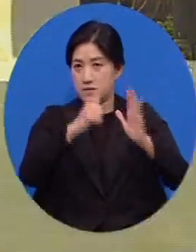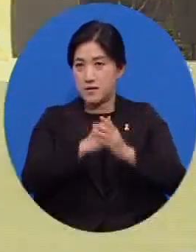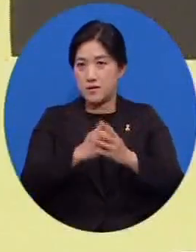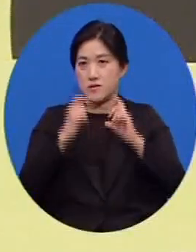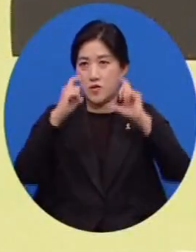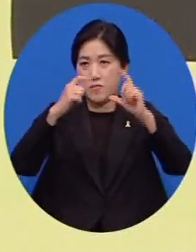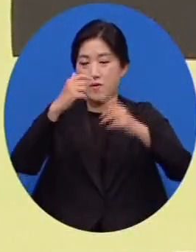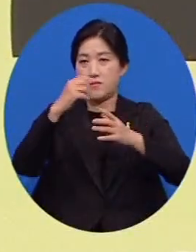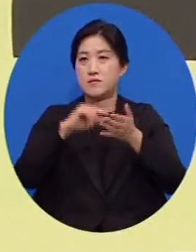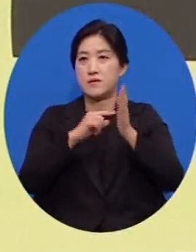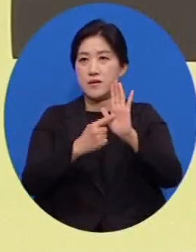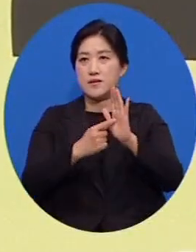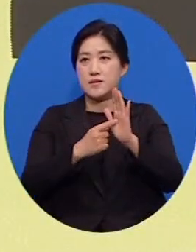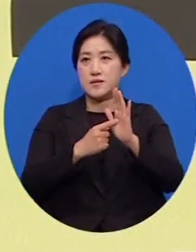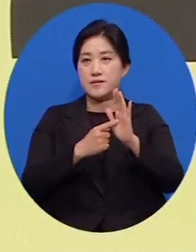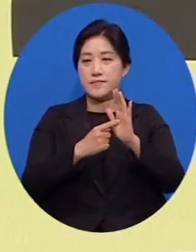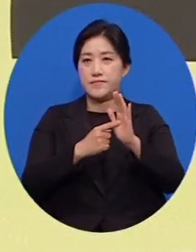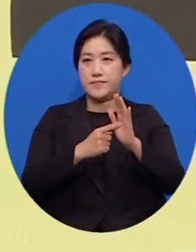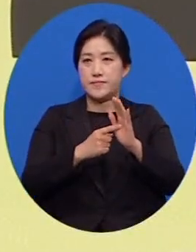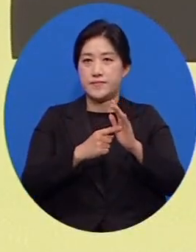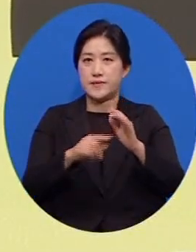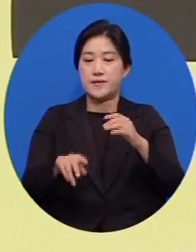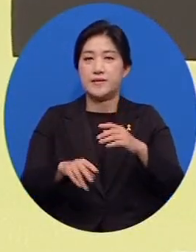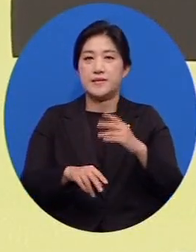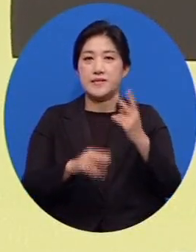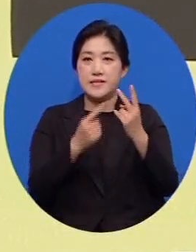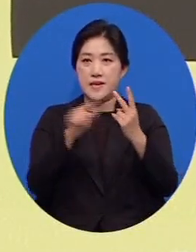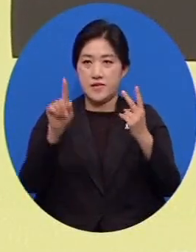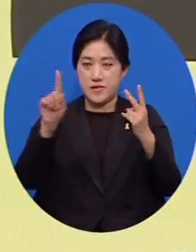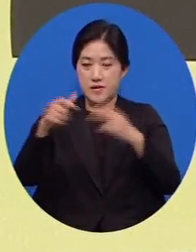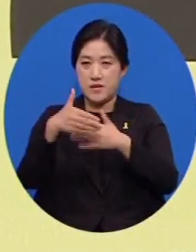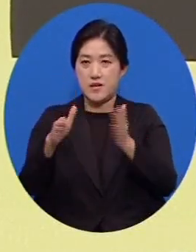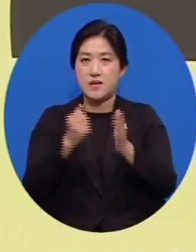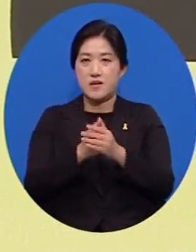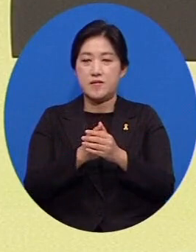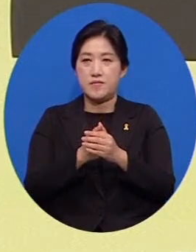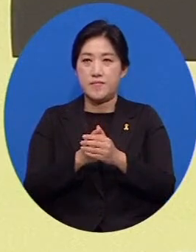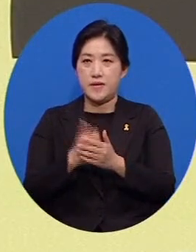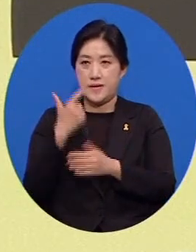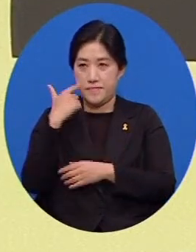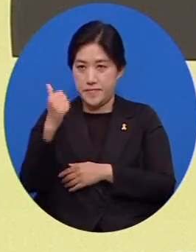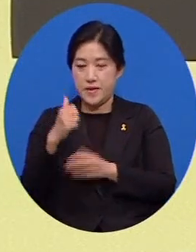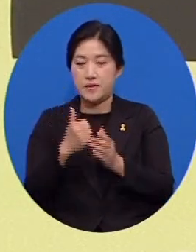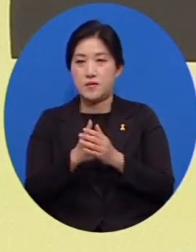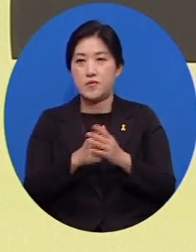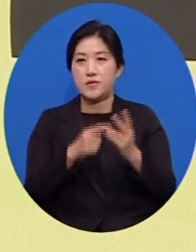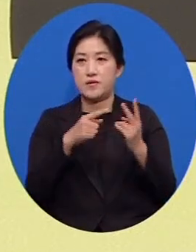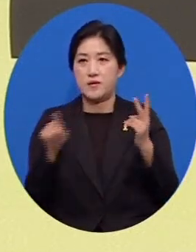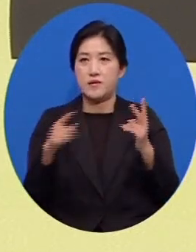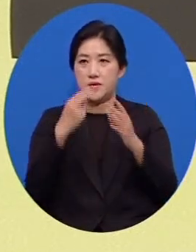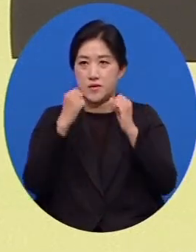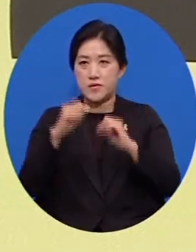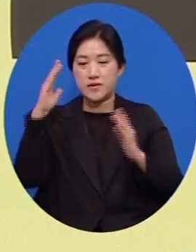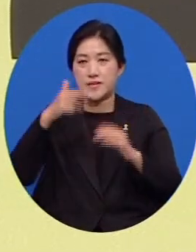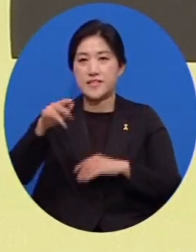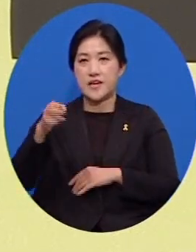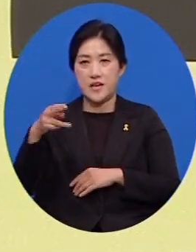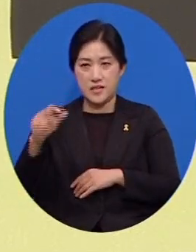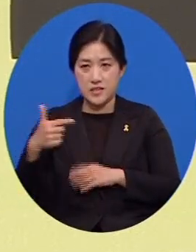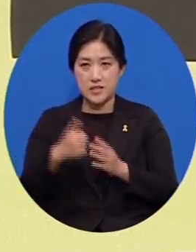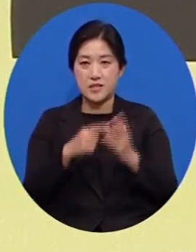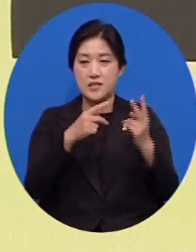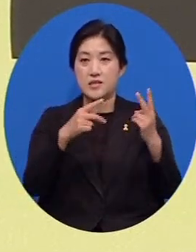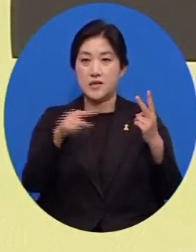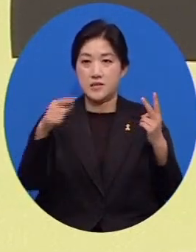성명서 낭독은 2학년 1반 유미지 아빠 유혜종님, 2학년 1반 생존학생 장혜진님,